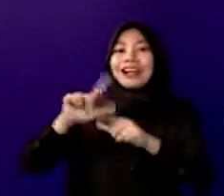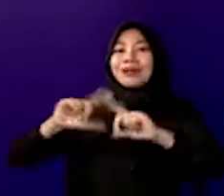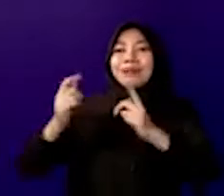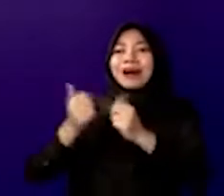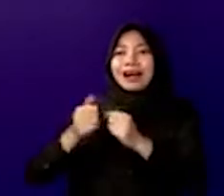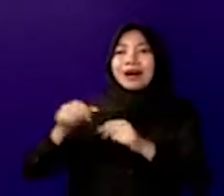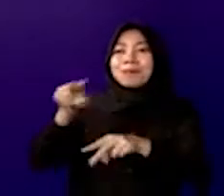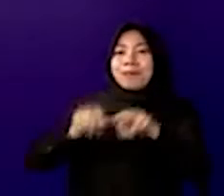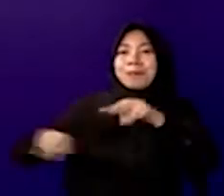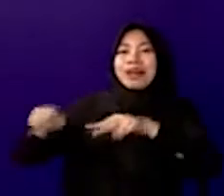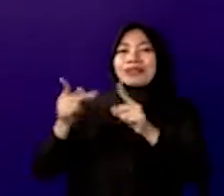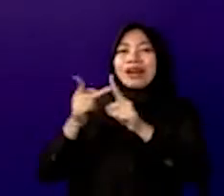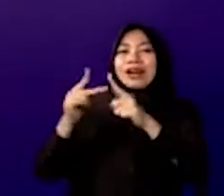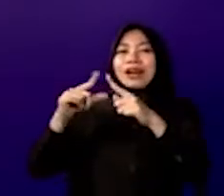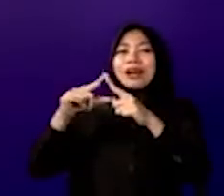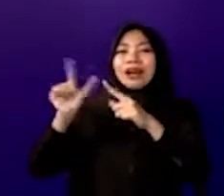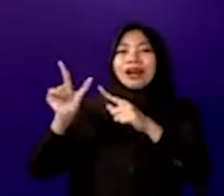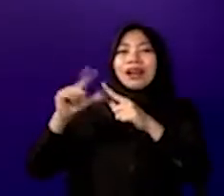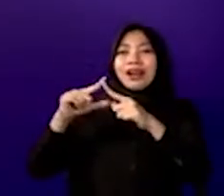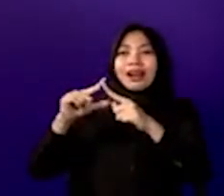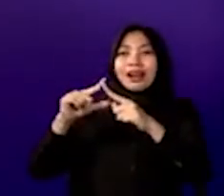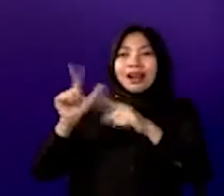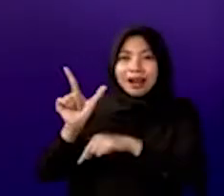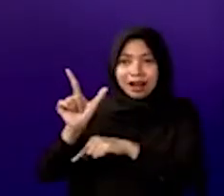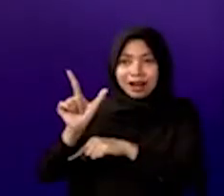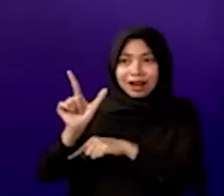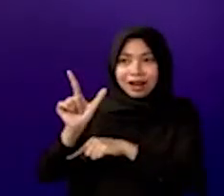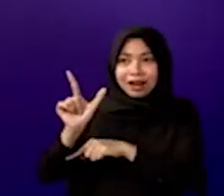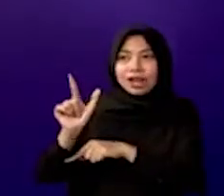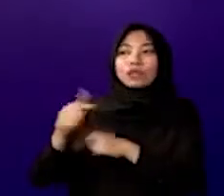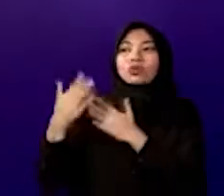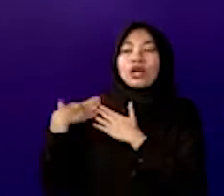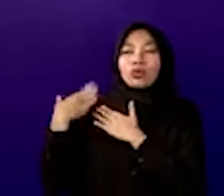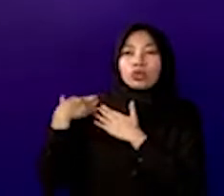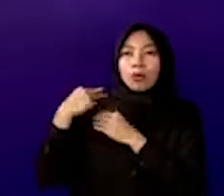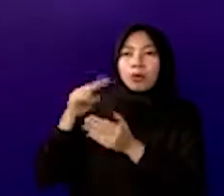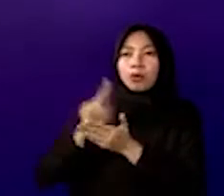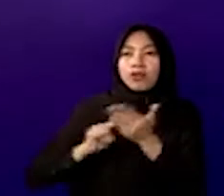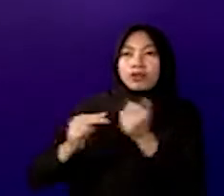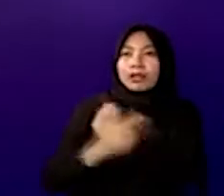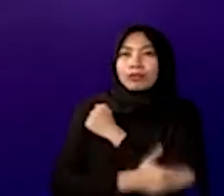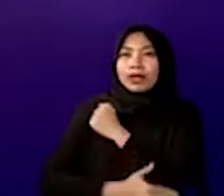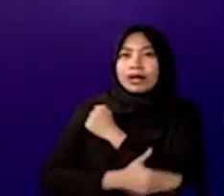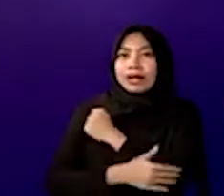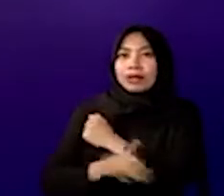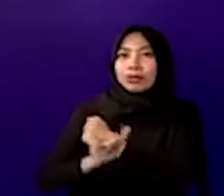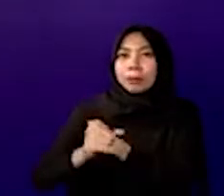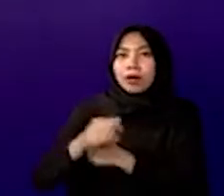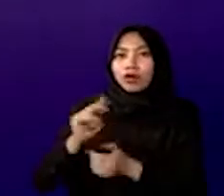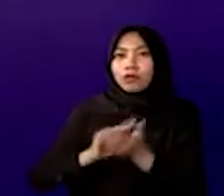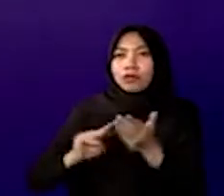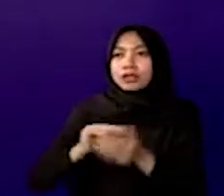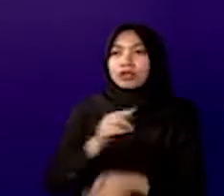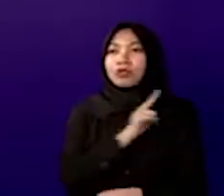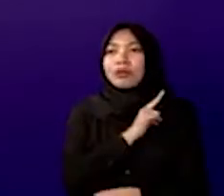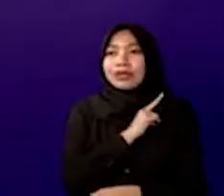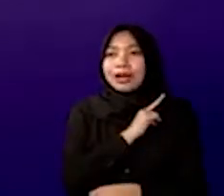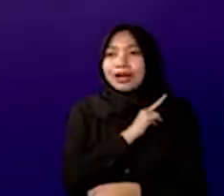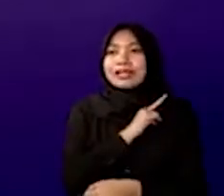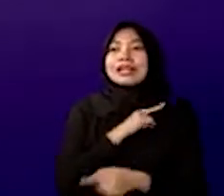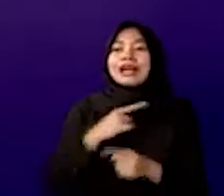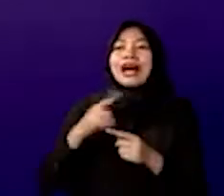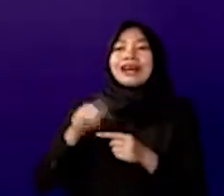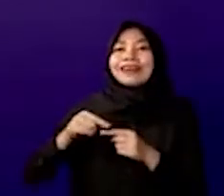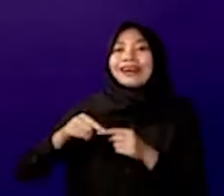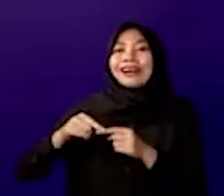dibuka seluas-luasnya termasuk eh perguruan tinggi negeri maupun swasta yang berbasis Yayasan Islam